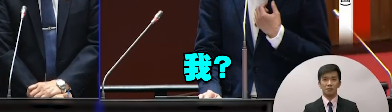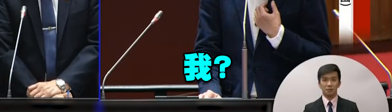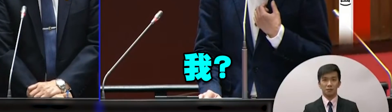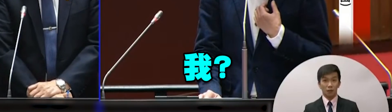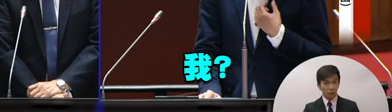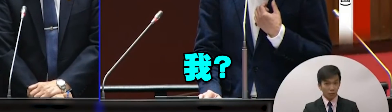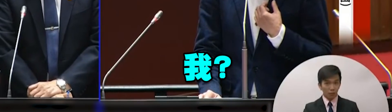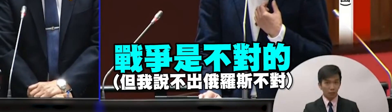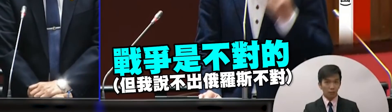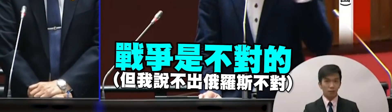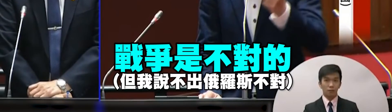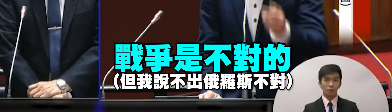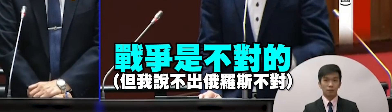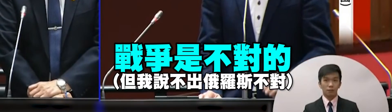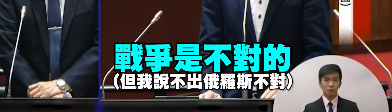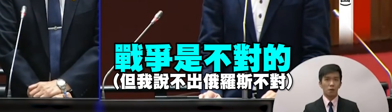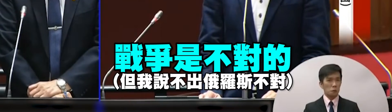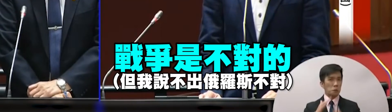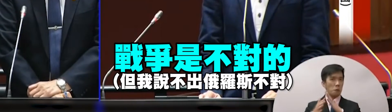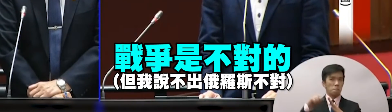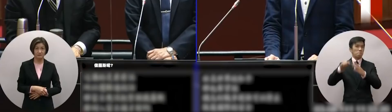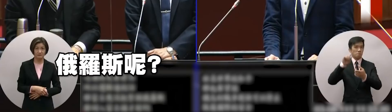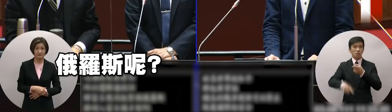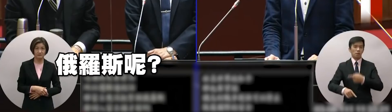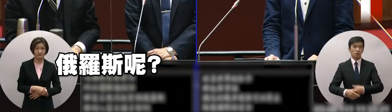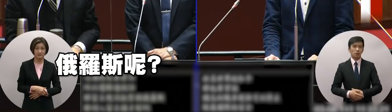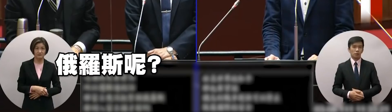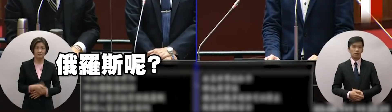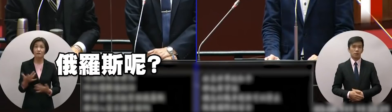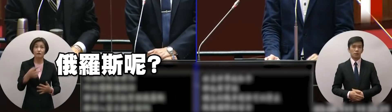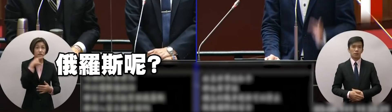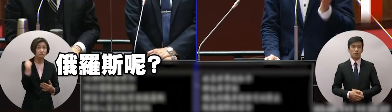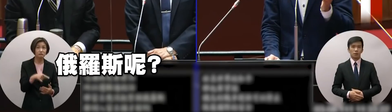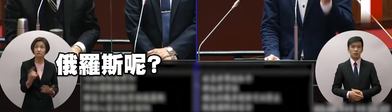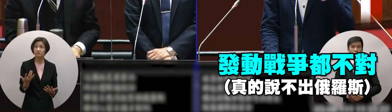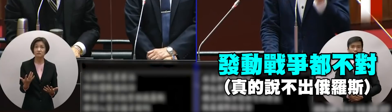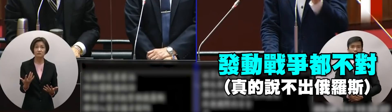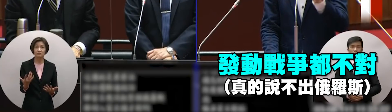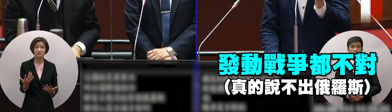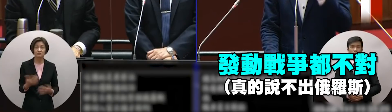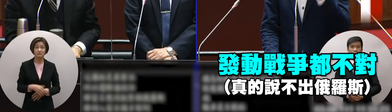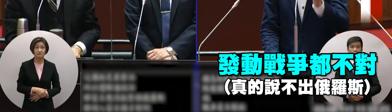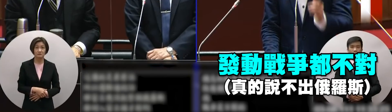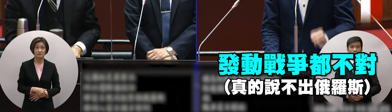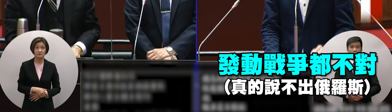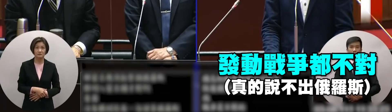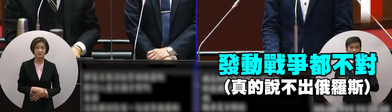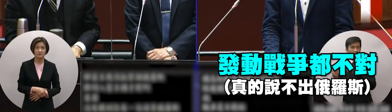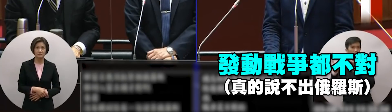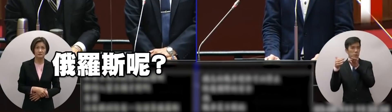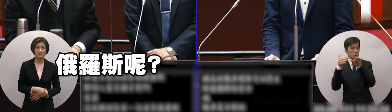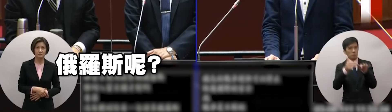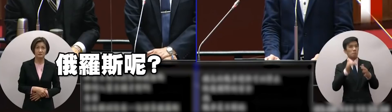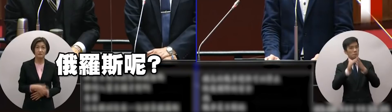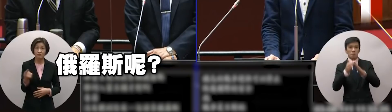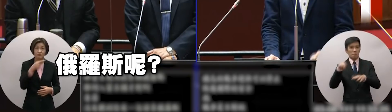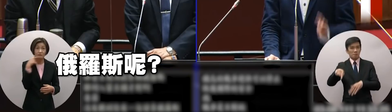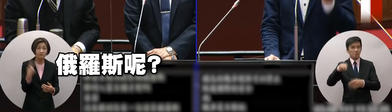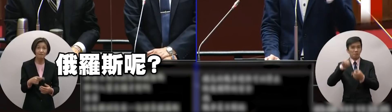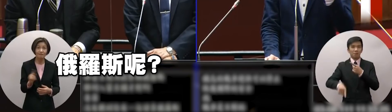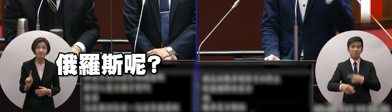我， 战争是不对的。 俄罗斯呢？ 发动战争的都不对。 俄罗斯